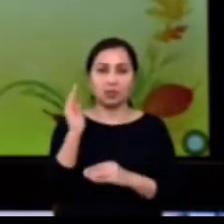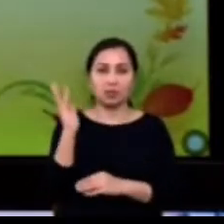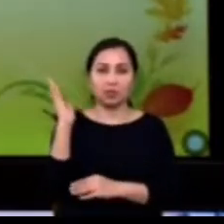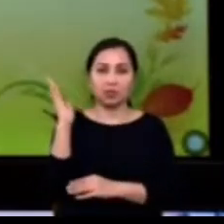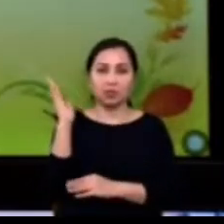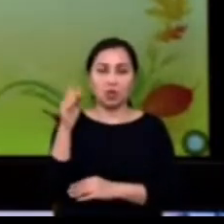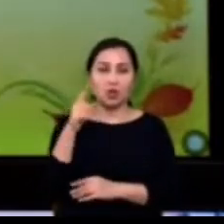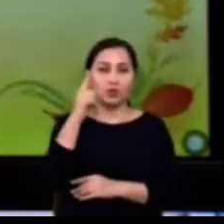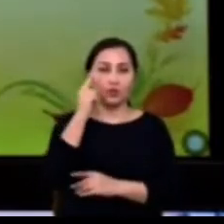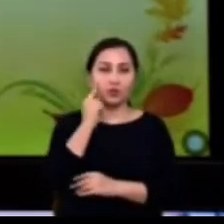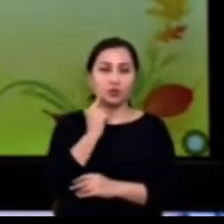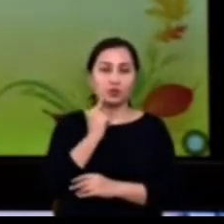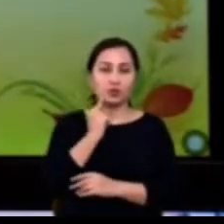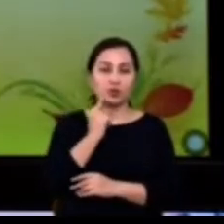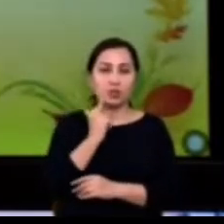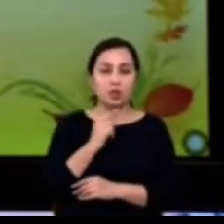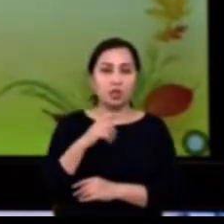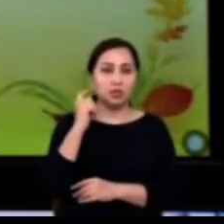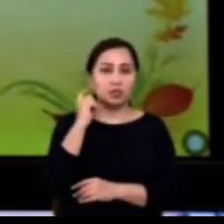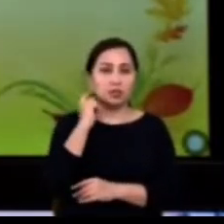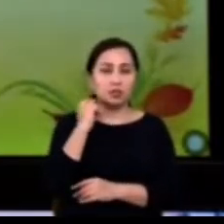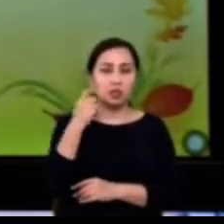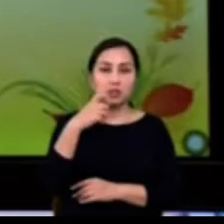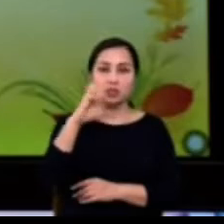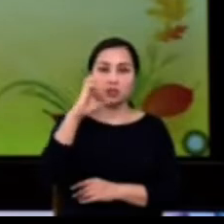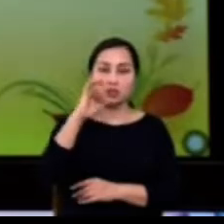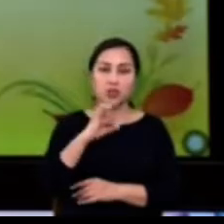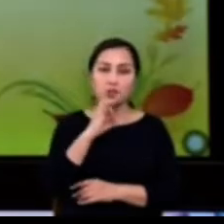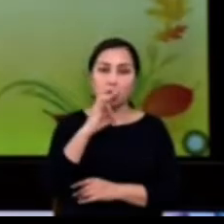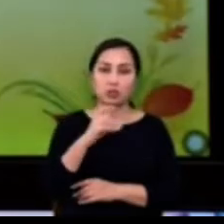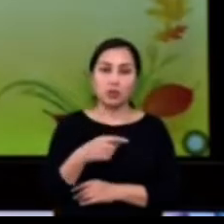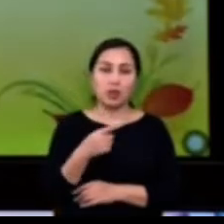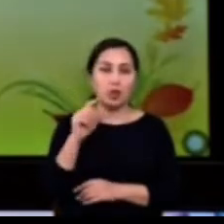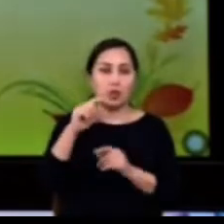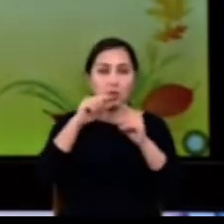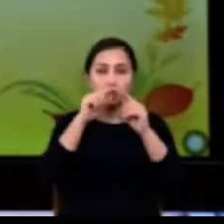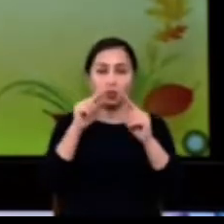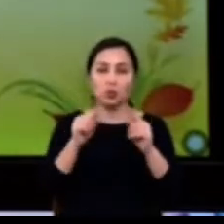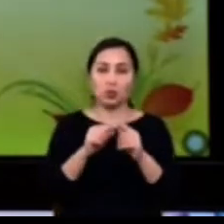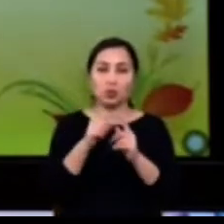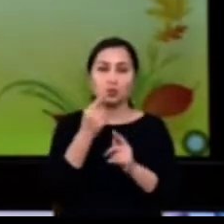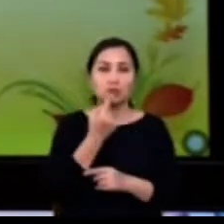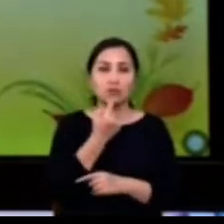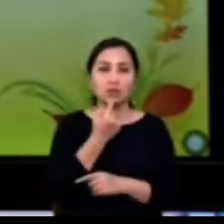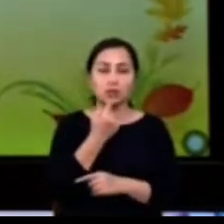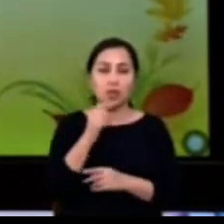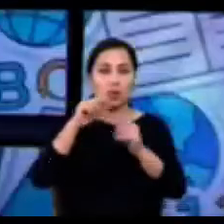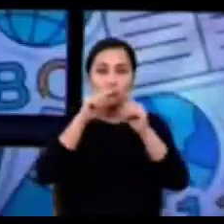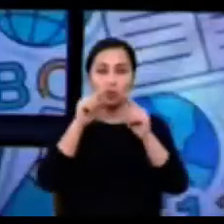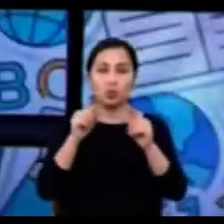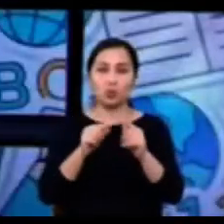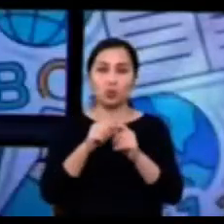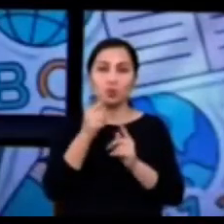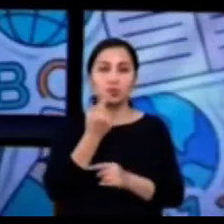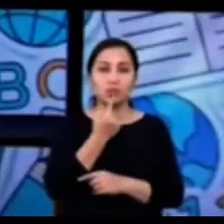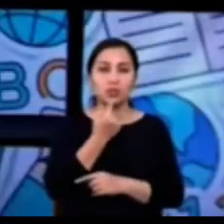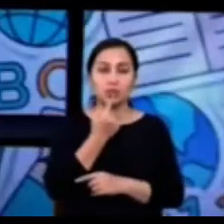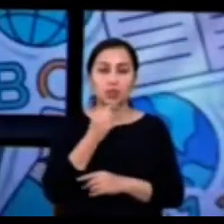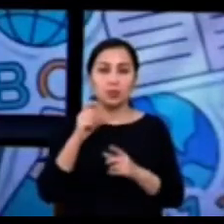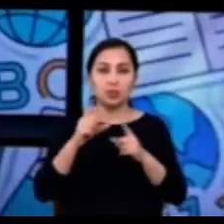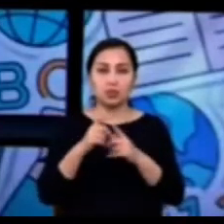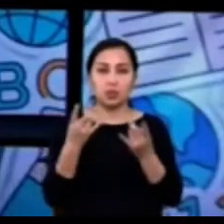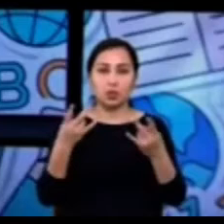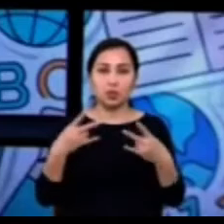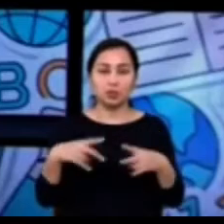дереве вкусные сережки, круглые и красные, кислые немножко. Чтобы слов